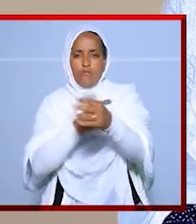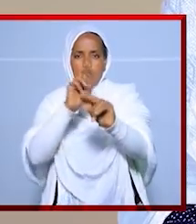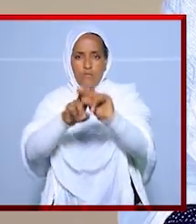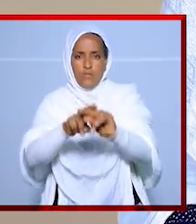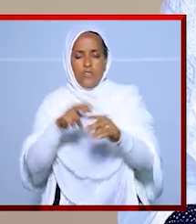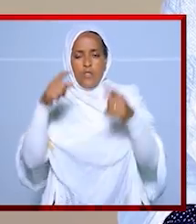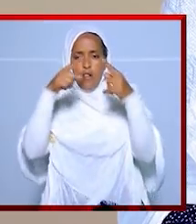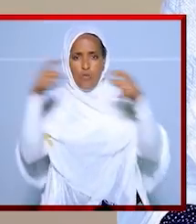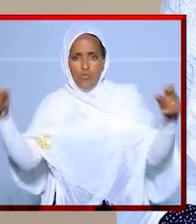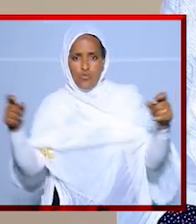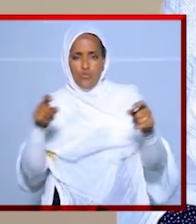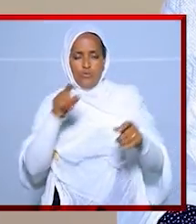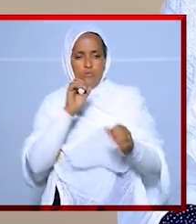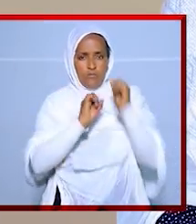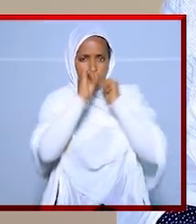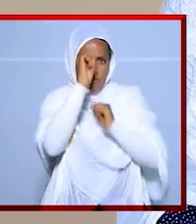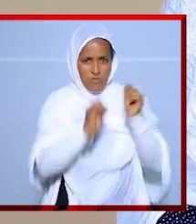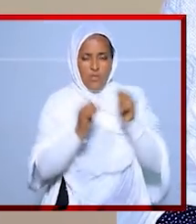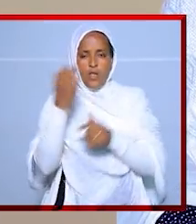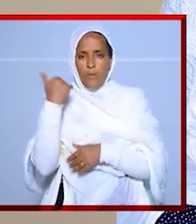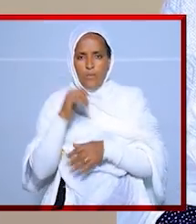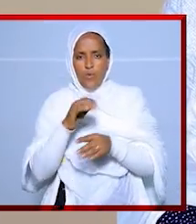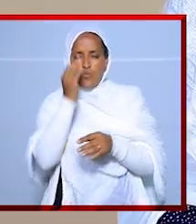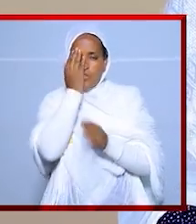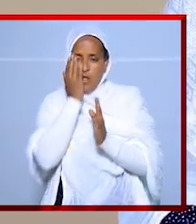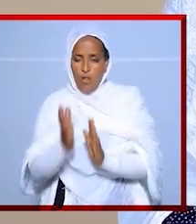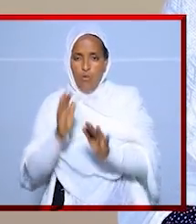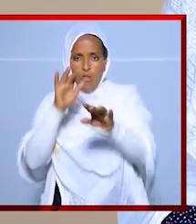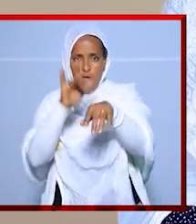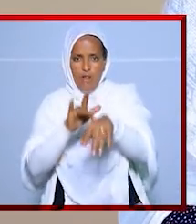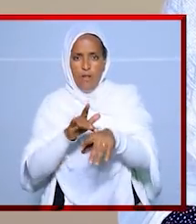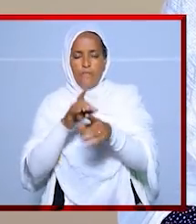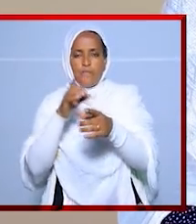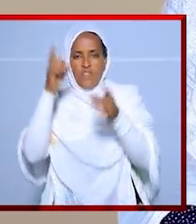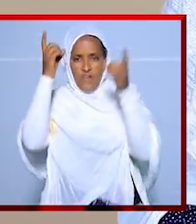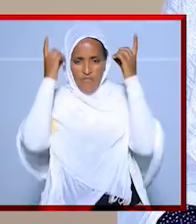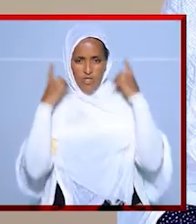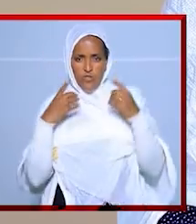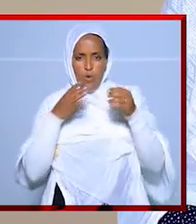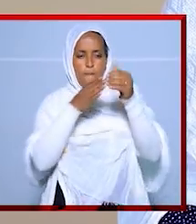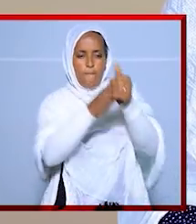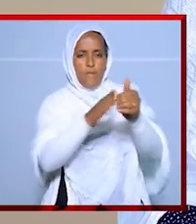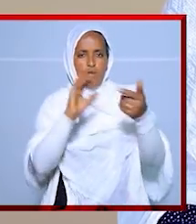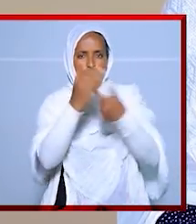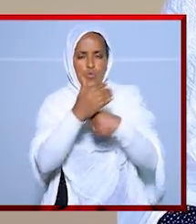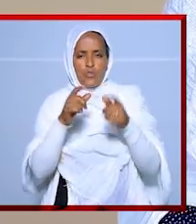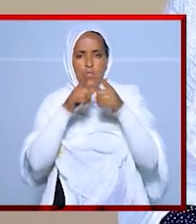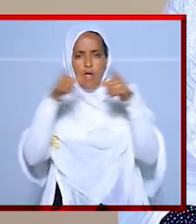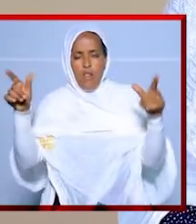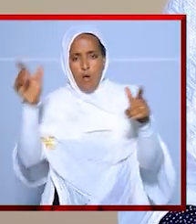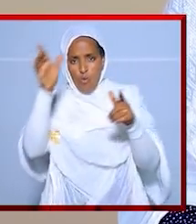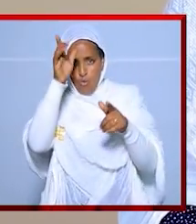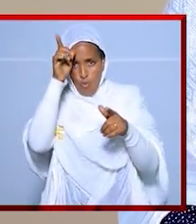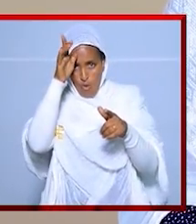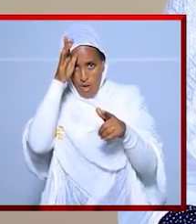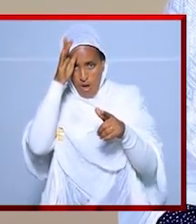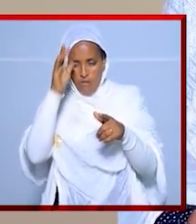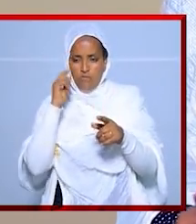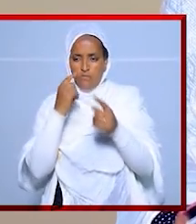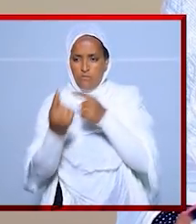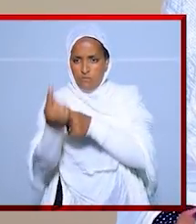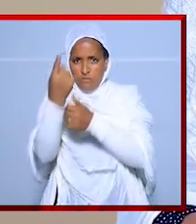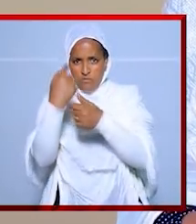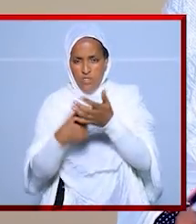ሲያኖራቸው ጠላቶቻቸውን የሚገዳደሩላቸው ነበሩ። እስራኤላውያን ላይ የፍልስጤማን መሪ የነበረው ታላቁ ጎልያድ እንኳ